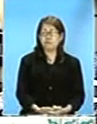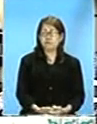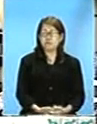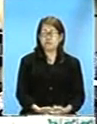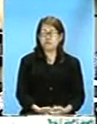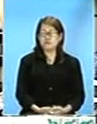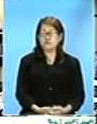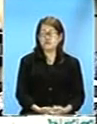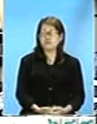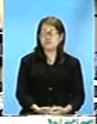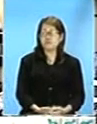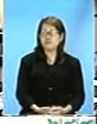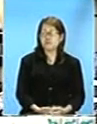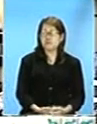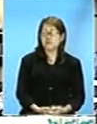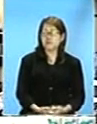ได้ไหมพี่ที่ยังเยอะนั้น